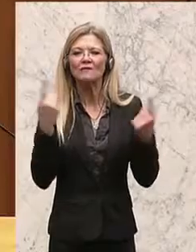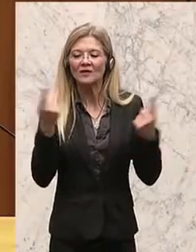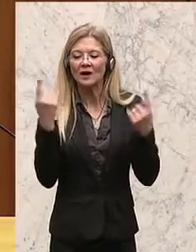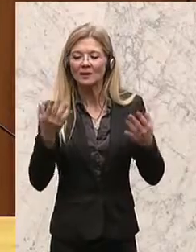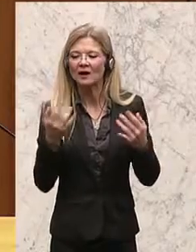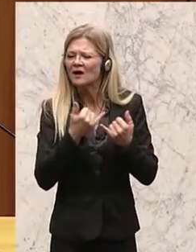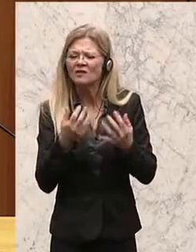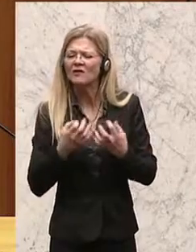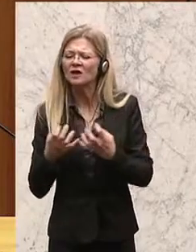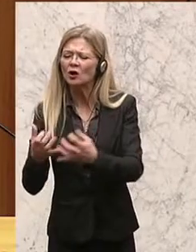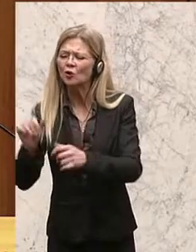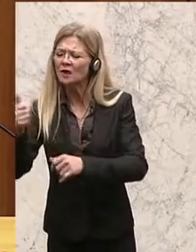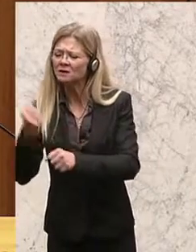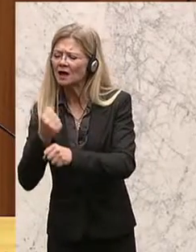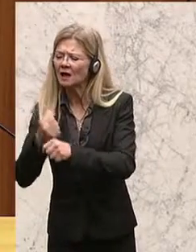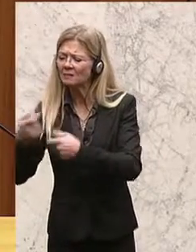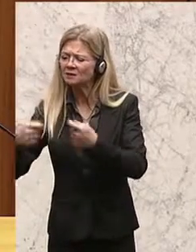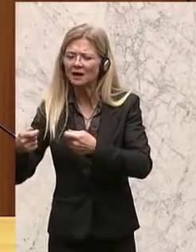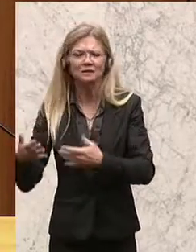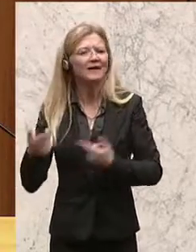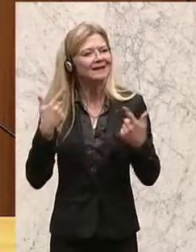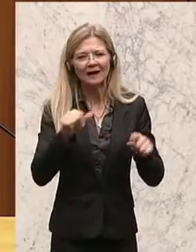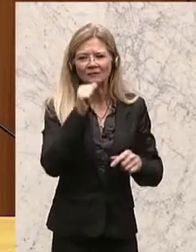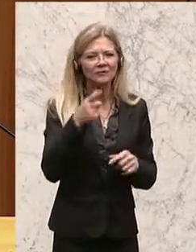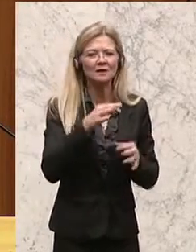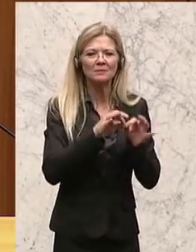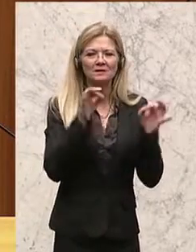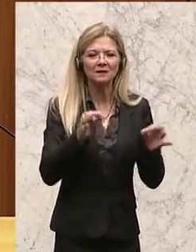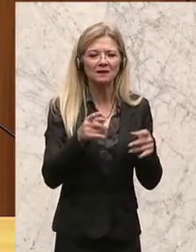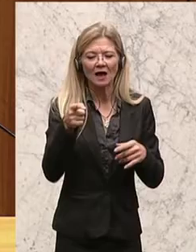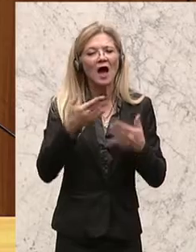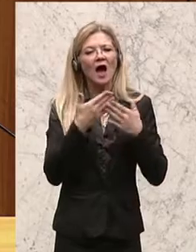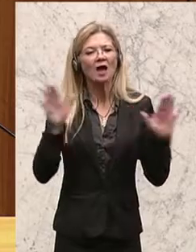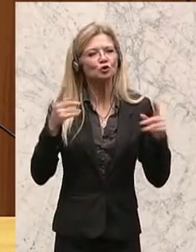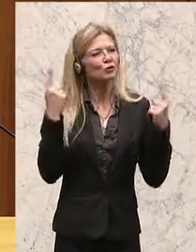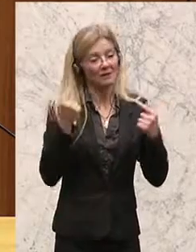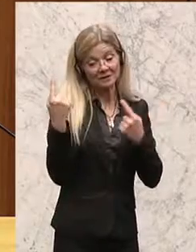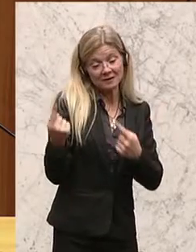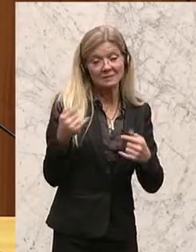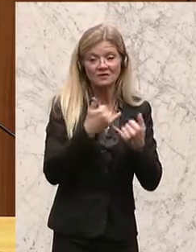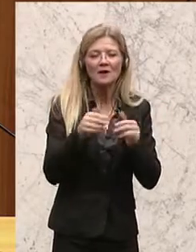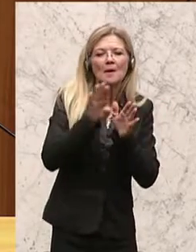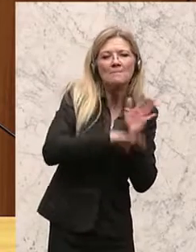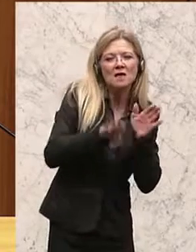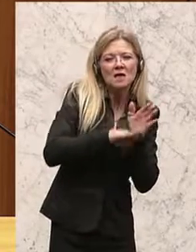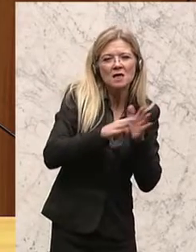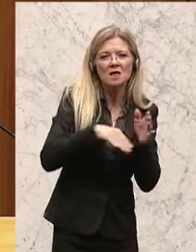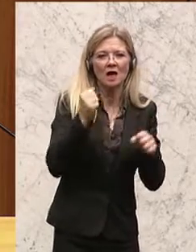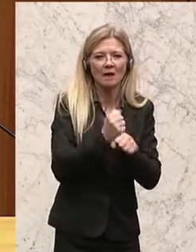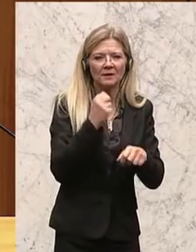asylwerber dann als billigste mehr als billige arbeitskräfte so ganz ganz billig arbeitskräfte am ersten arbeitsmarkt